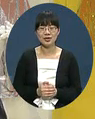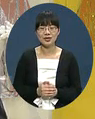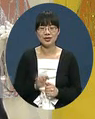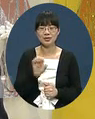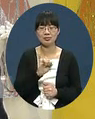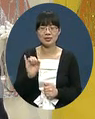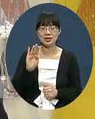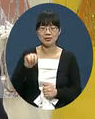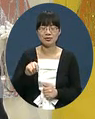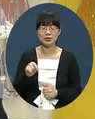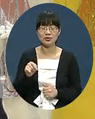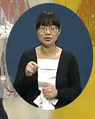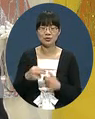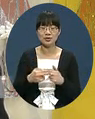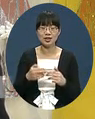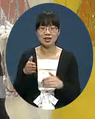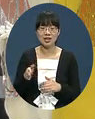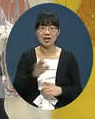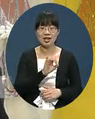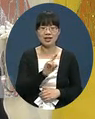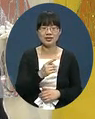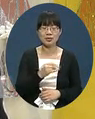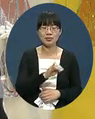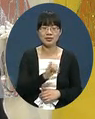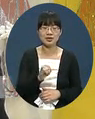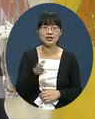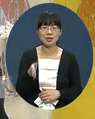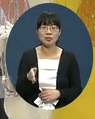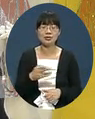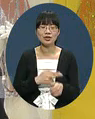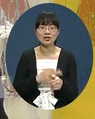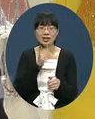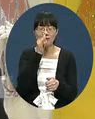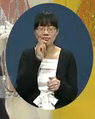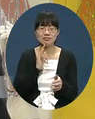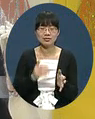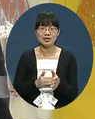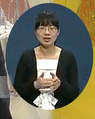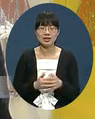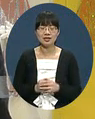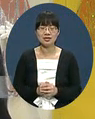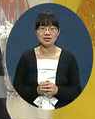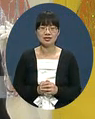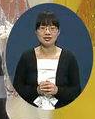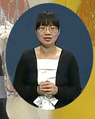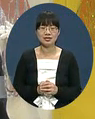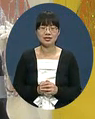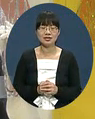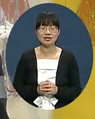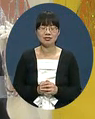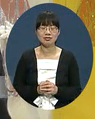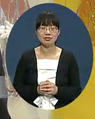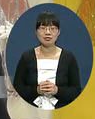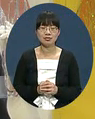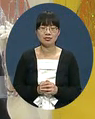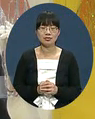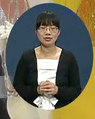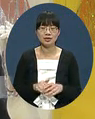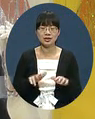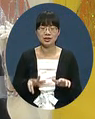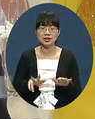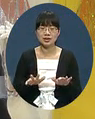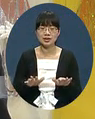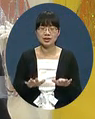피부과다 예, 이렇게 예, 예. 저기 아토피 전문으로 보시는 선생님들이 계시거든요. 네, 네. 거기에 가셔야지 되겠죠. 네, 근데 지금